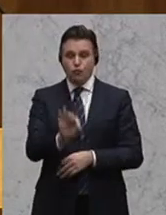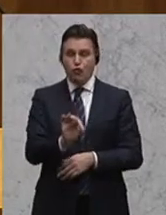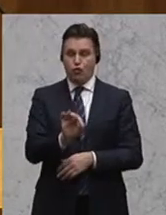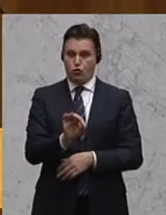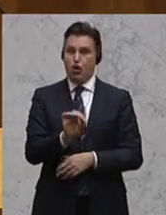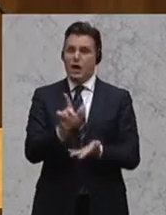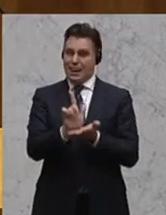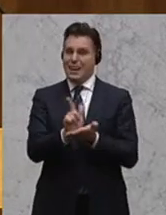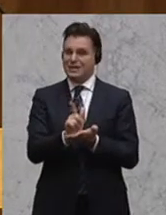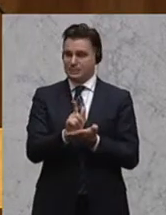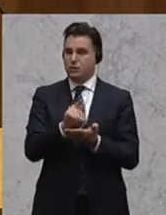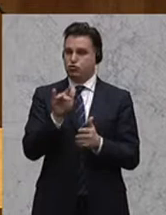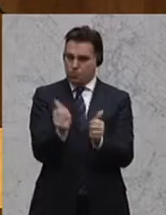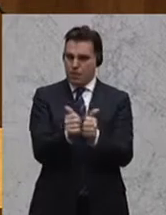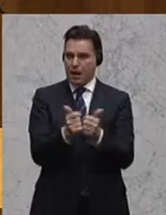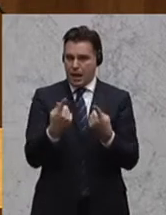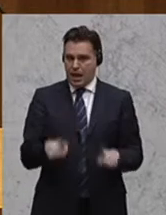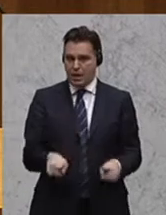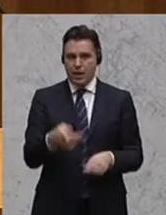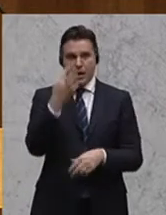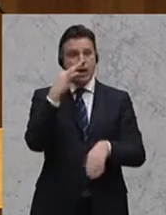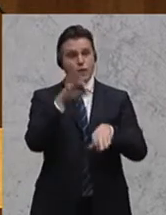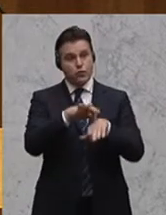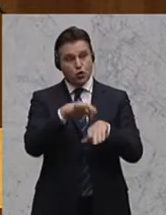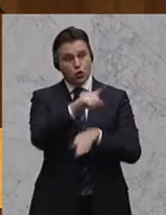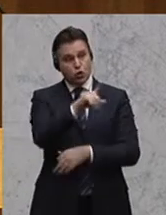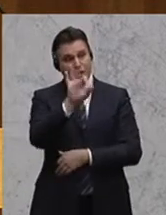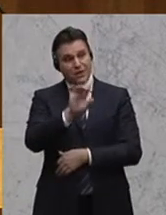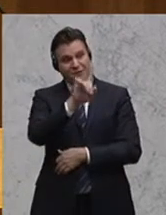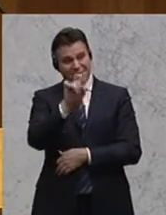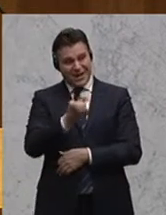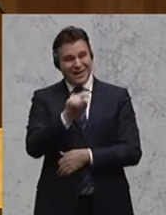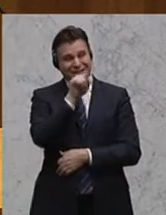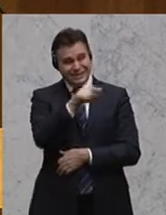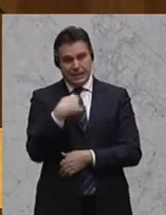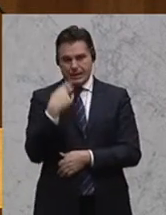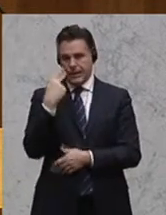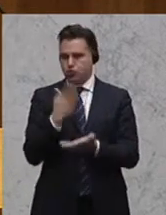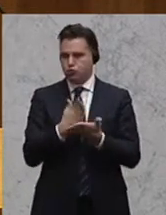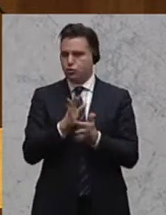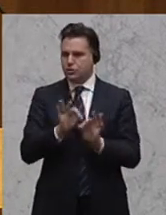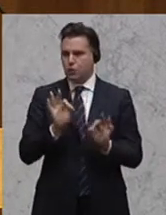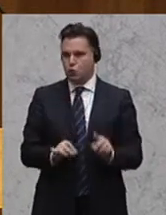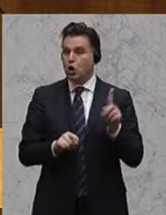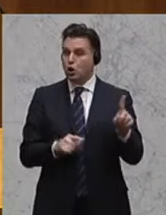ermöglicht werden. Herr Dr. Franz, auch Sie haben das Gesetz genau gelesen. Ich kenne Sie gut genug.